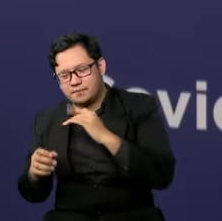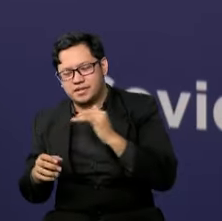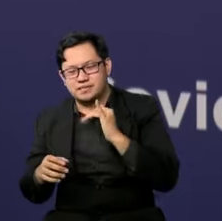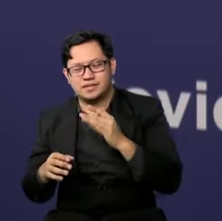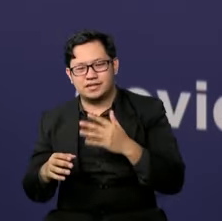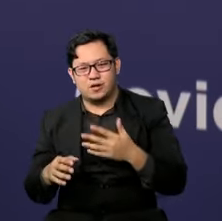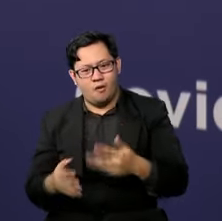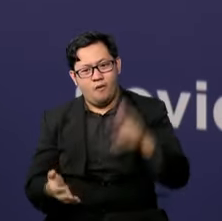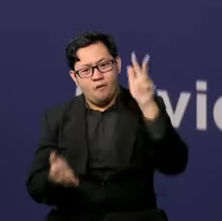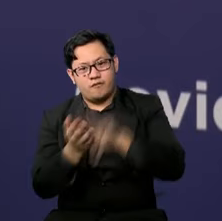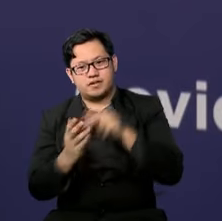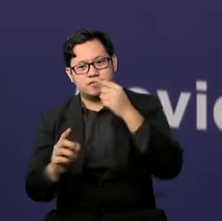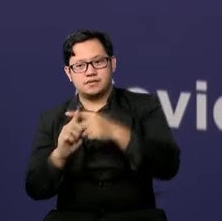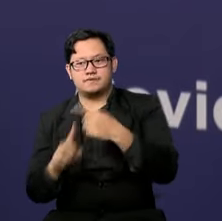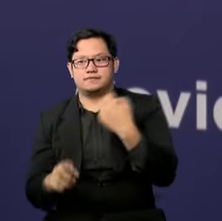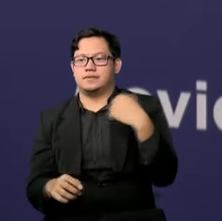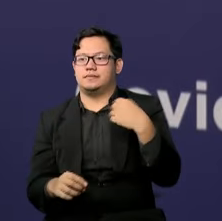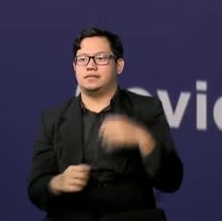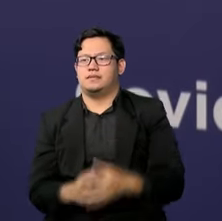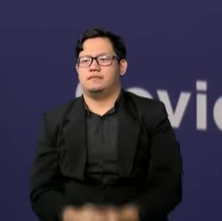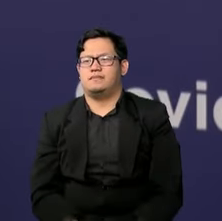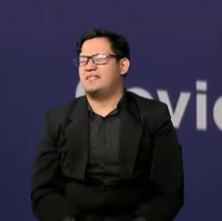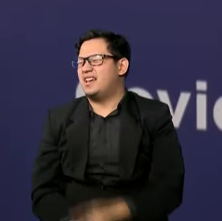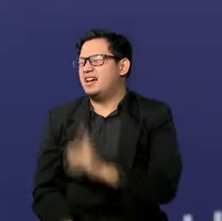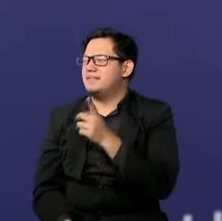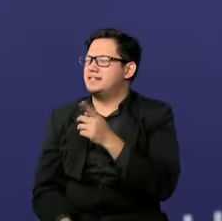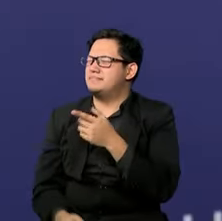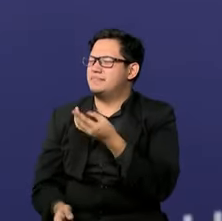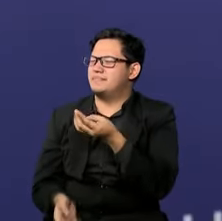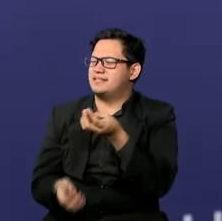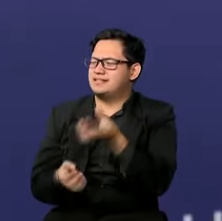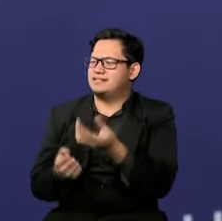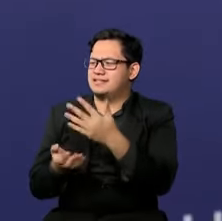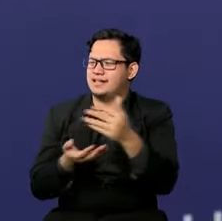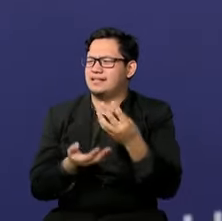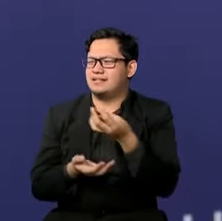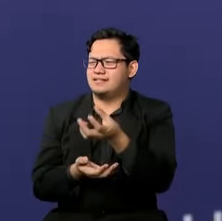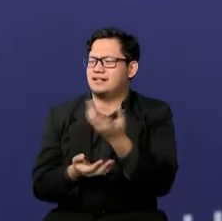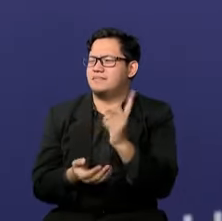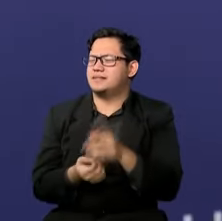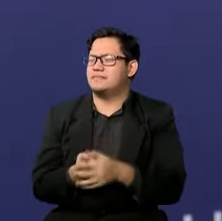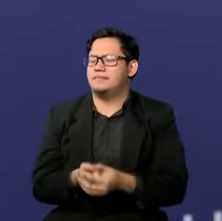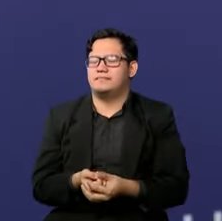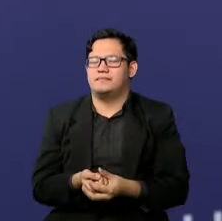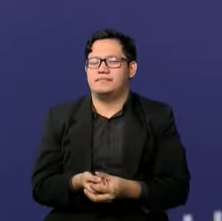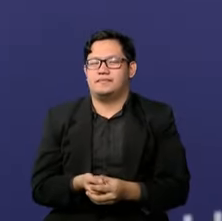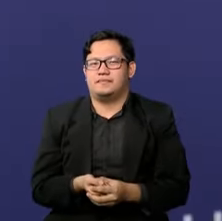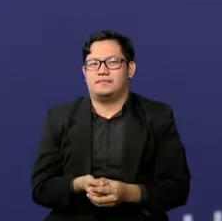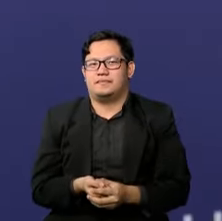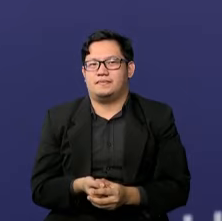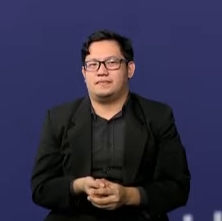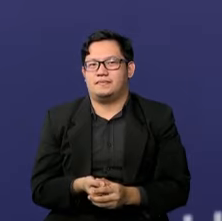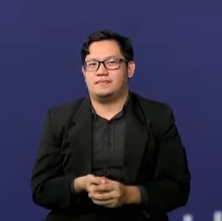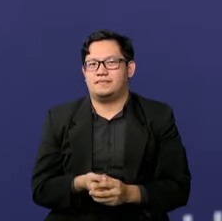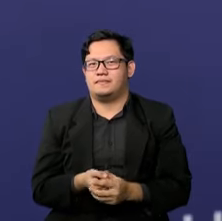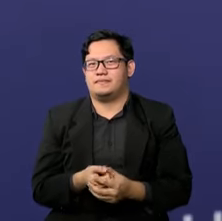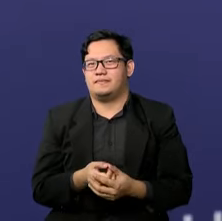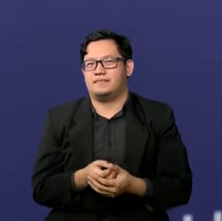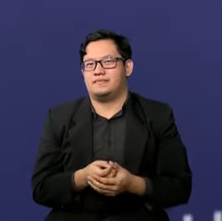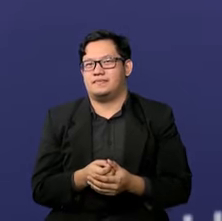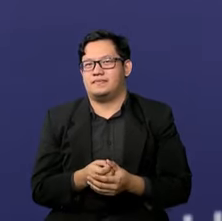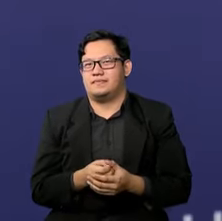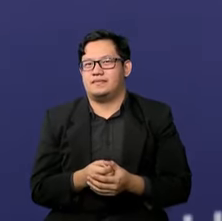itu kerusakan dievaluasi sekali Mbak kenapa bisa kecil sekali kita Mbak centang semua orang banyak banget tenang Bay tanyain langsung kebayanya